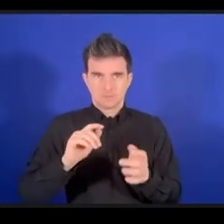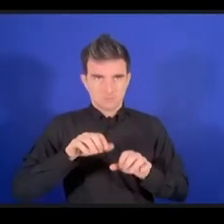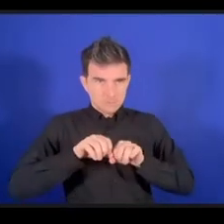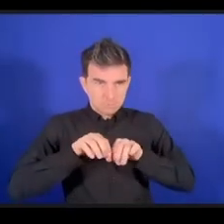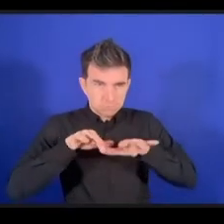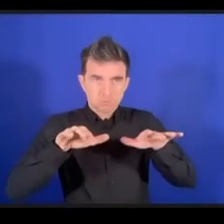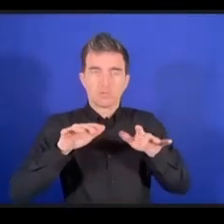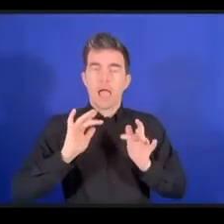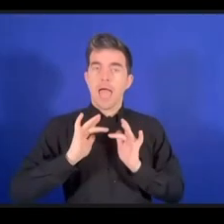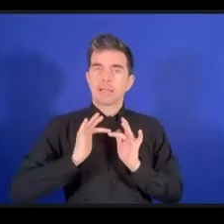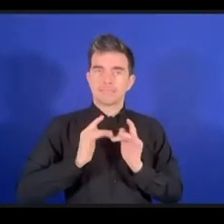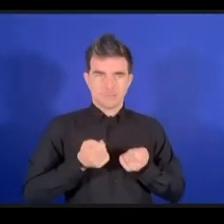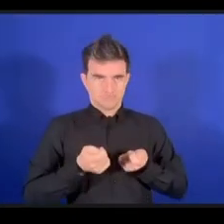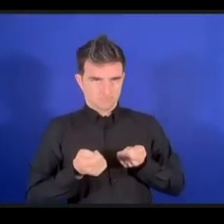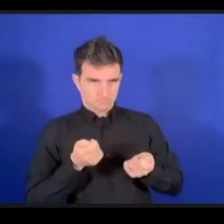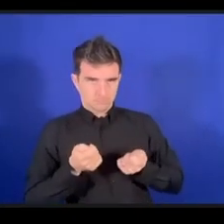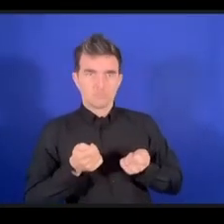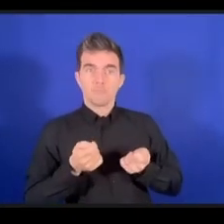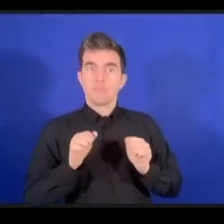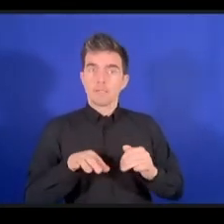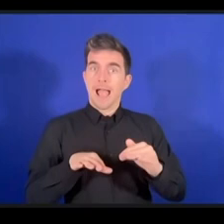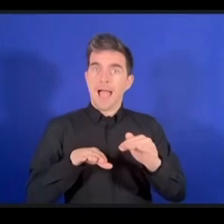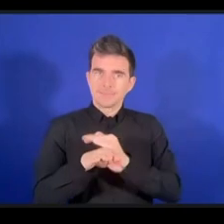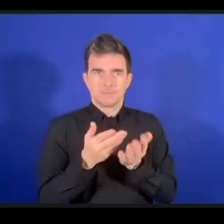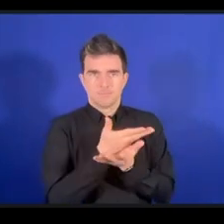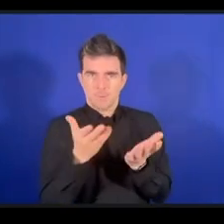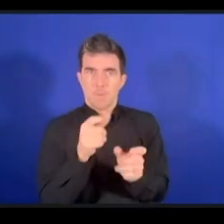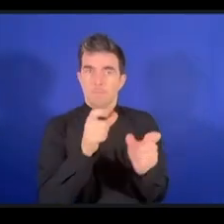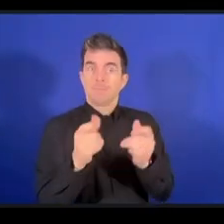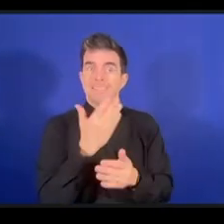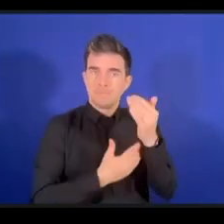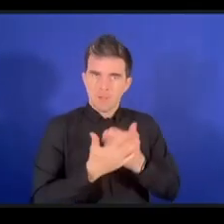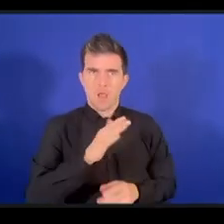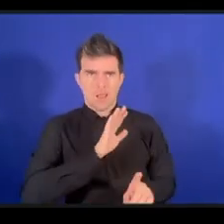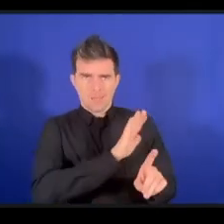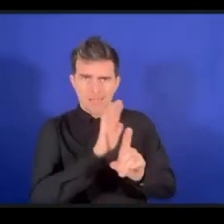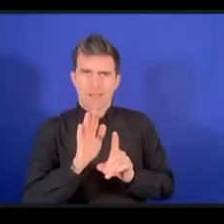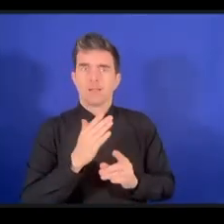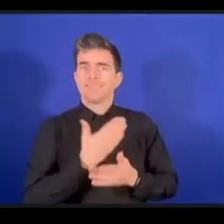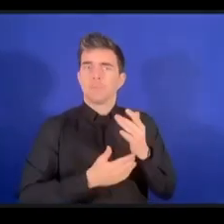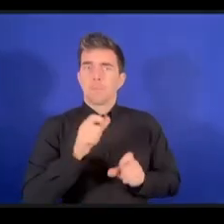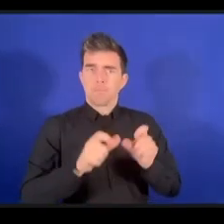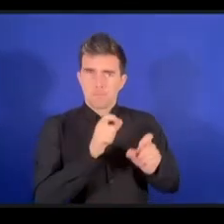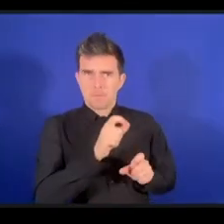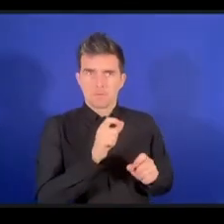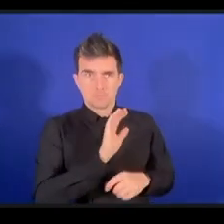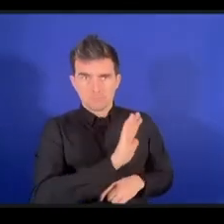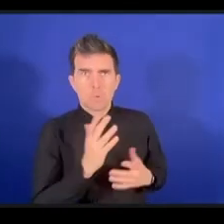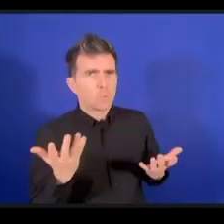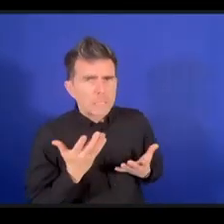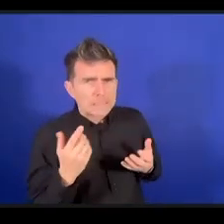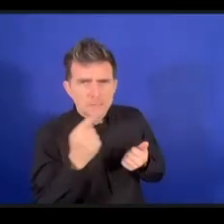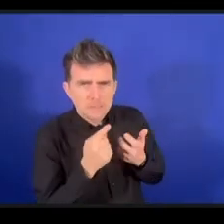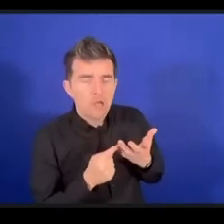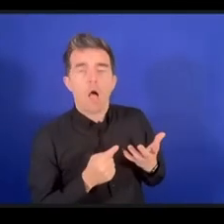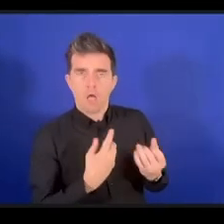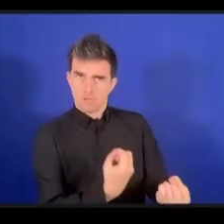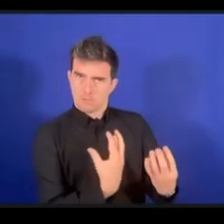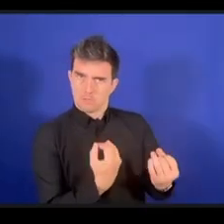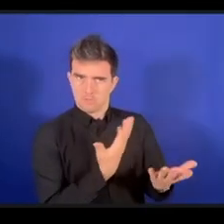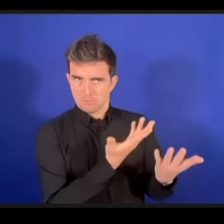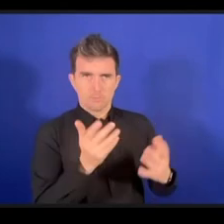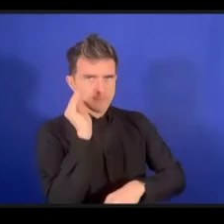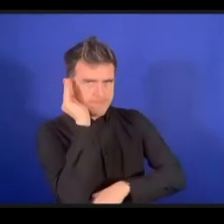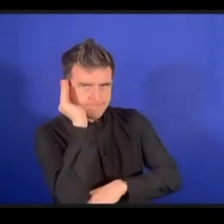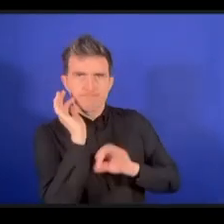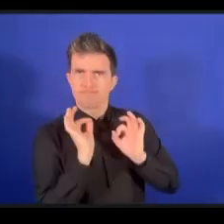这个开放，向所有的残障人士他们能够参与，而且呢可及性，讲的可及性不